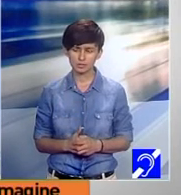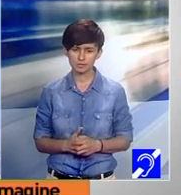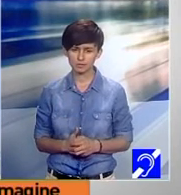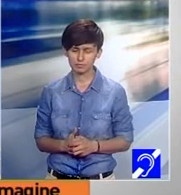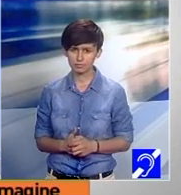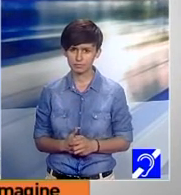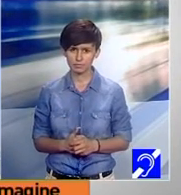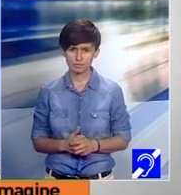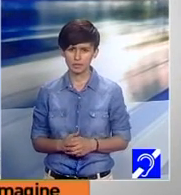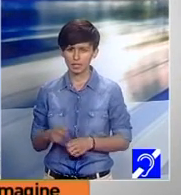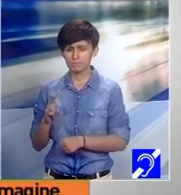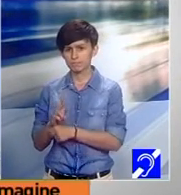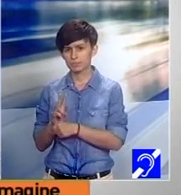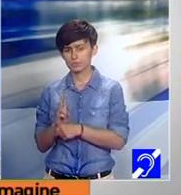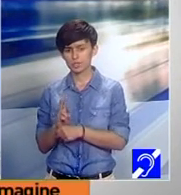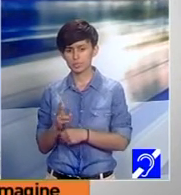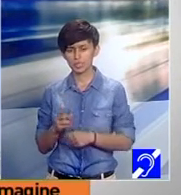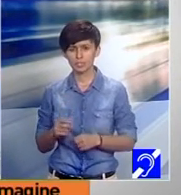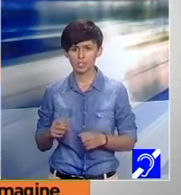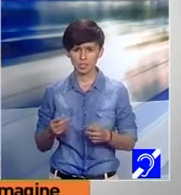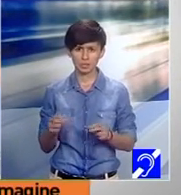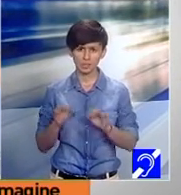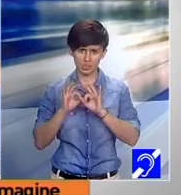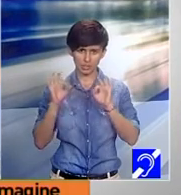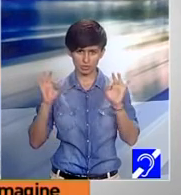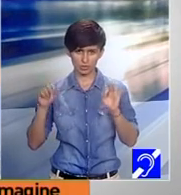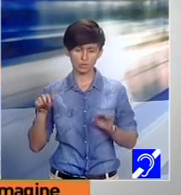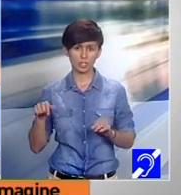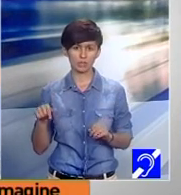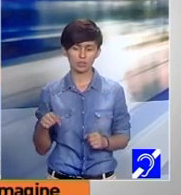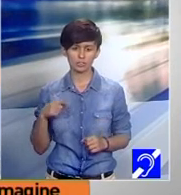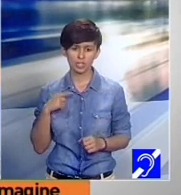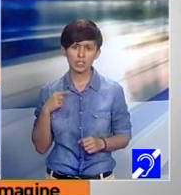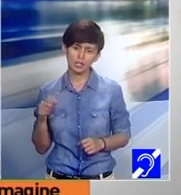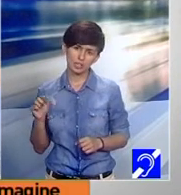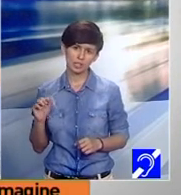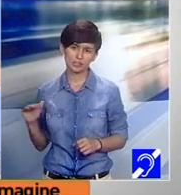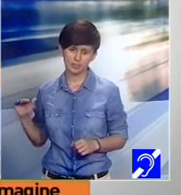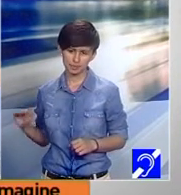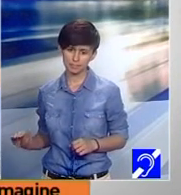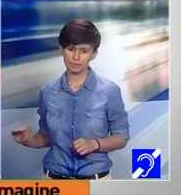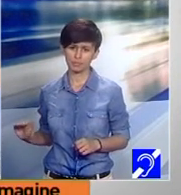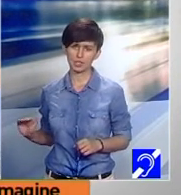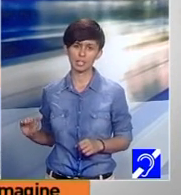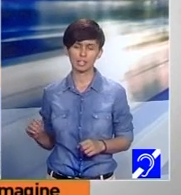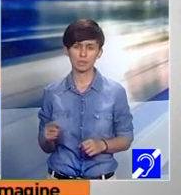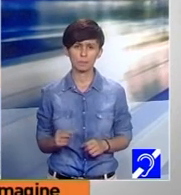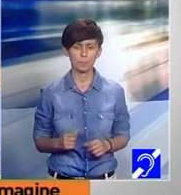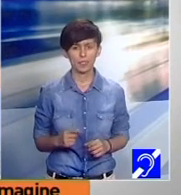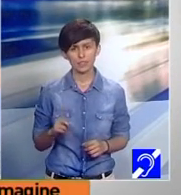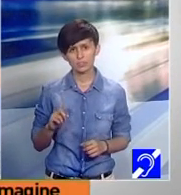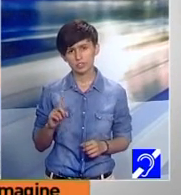care supraveghează tot astfel este mulțumit de evoluția lui. Acum el este mic și vă dați seama, nu ne